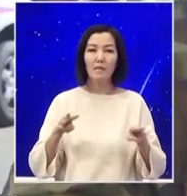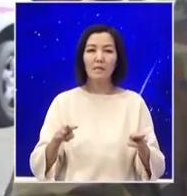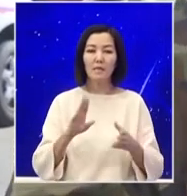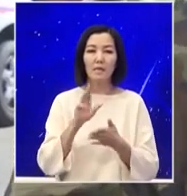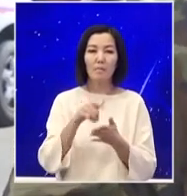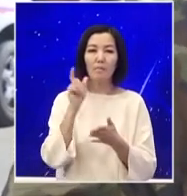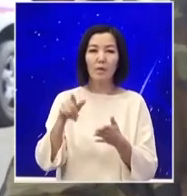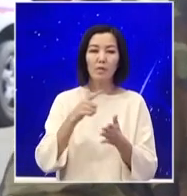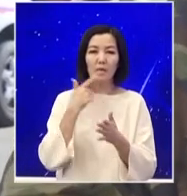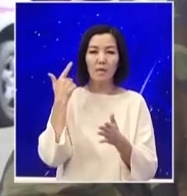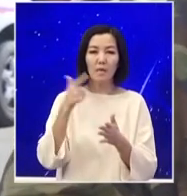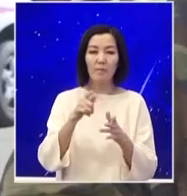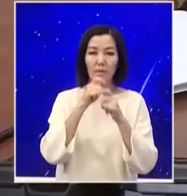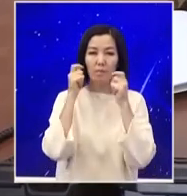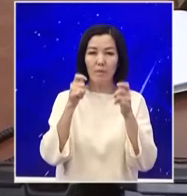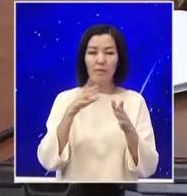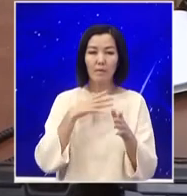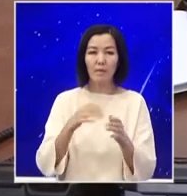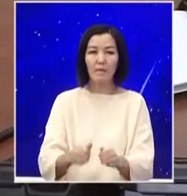басшысы грамотамен марапаттады.